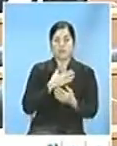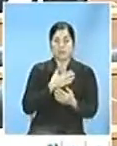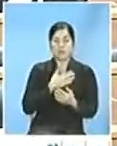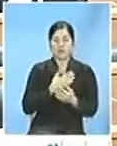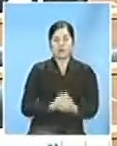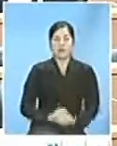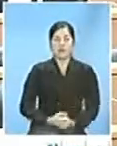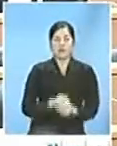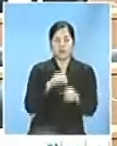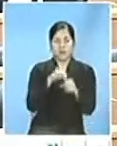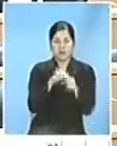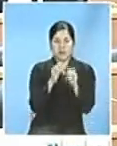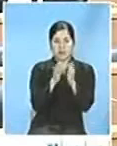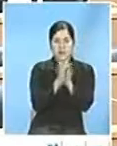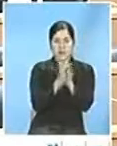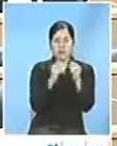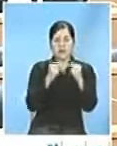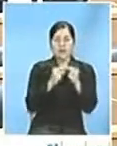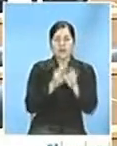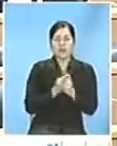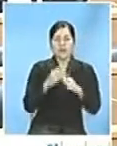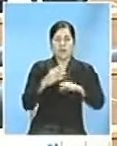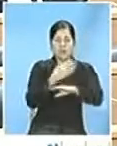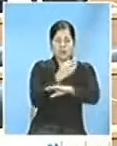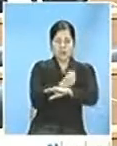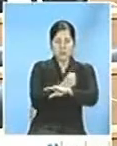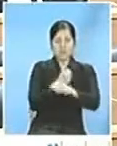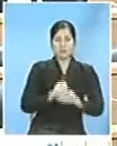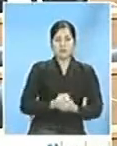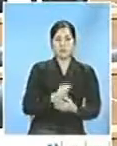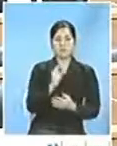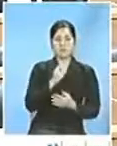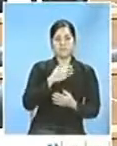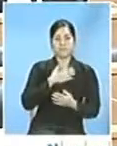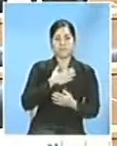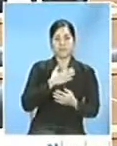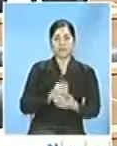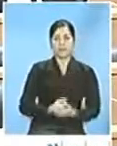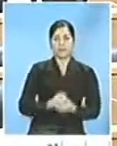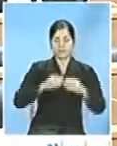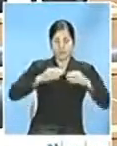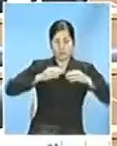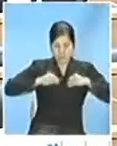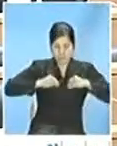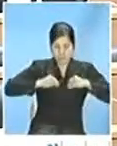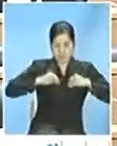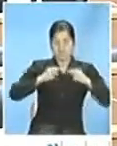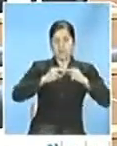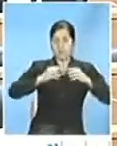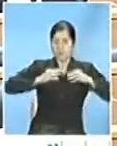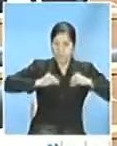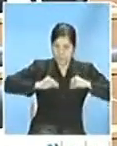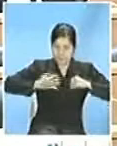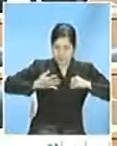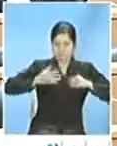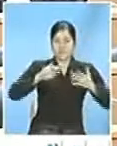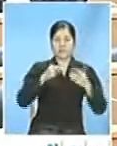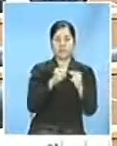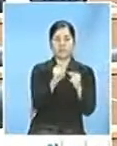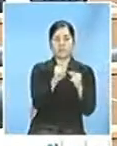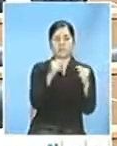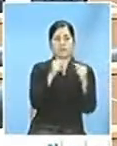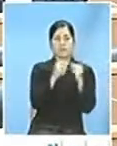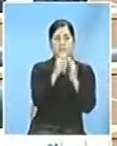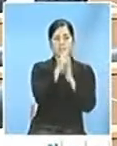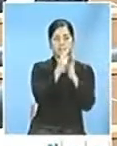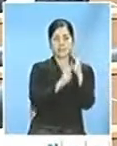หนึ่งในชีวิตทางการเมืองที่ต้องยืนขึ้นเห็นด้วยไม่เห็นด้วยกับการออก